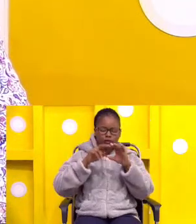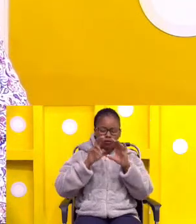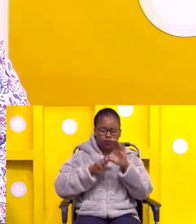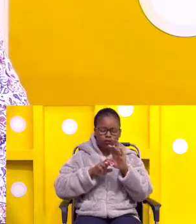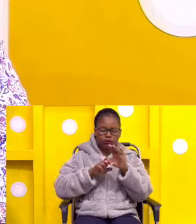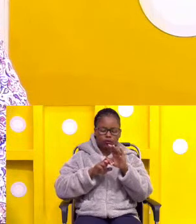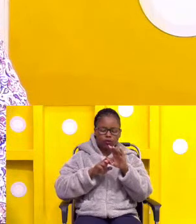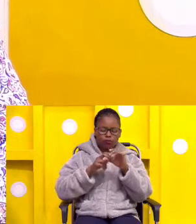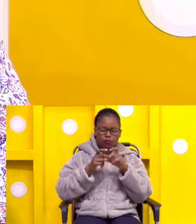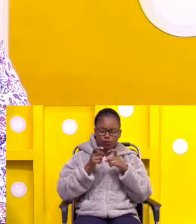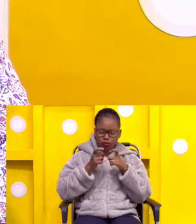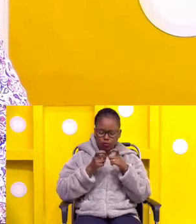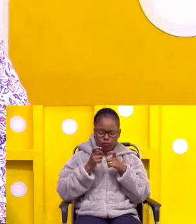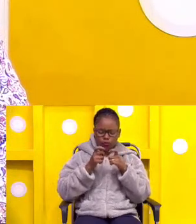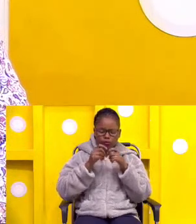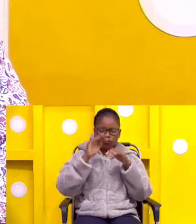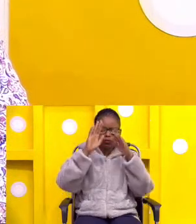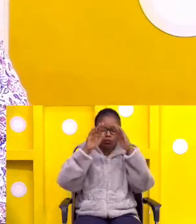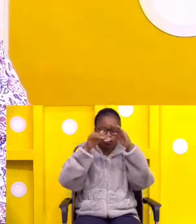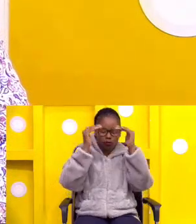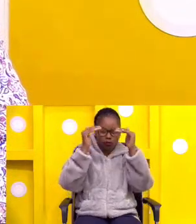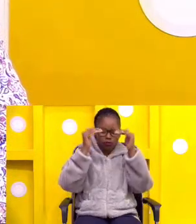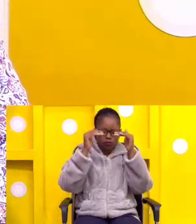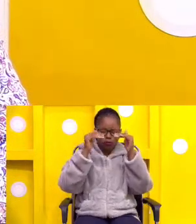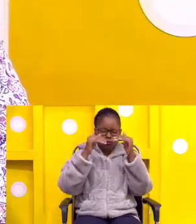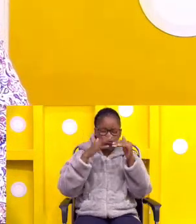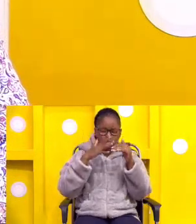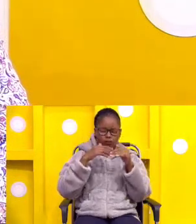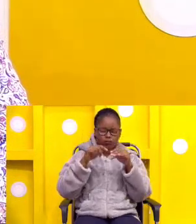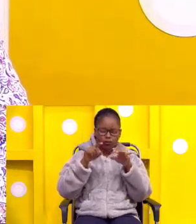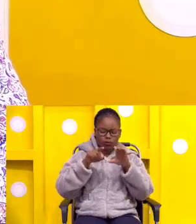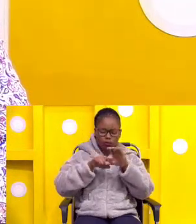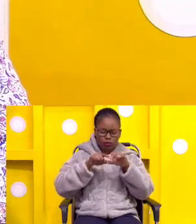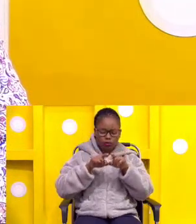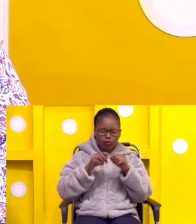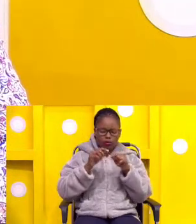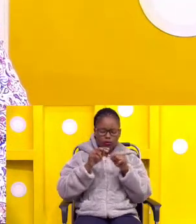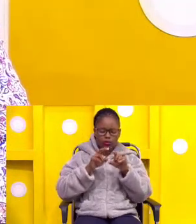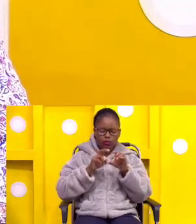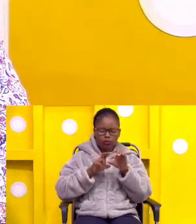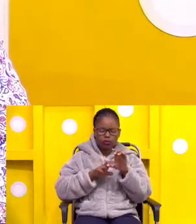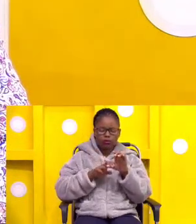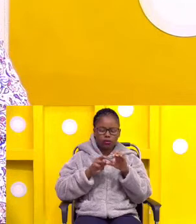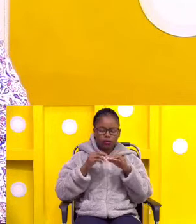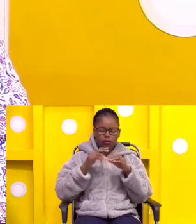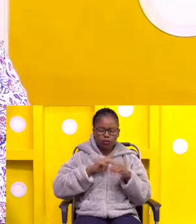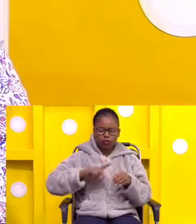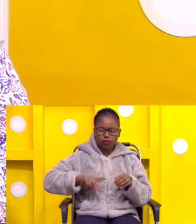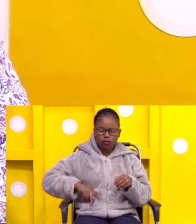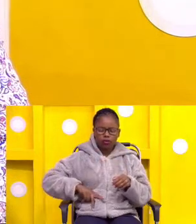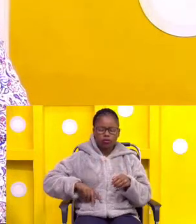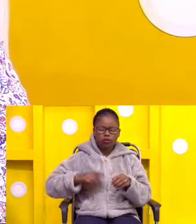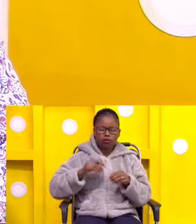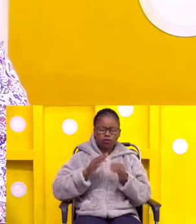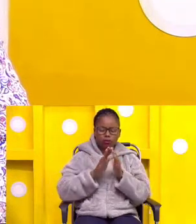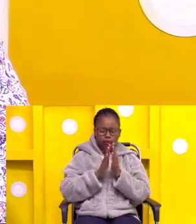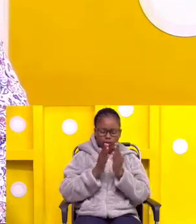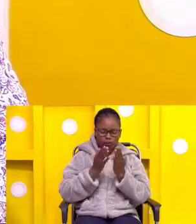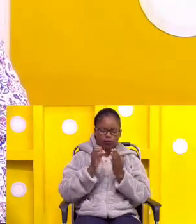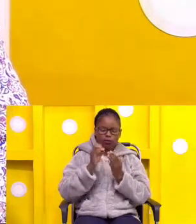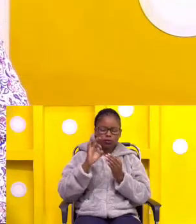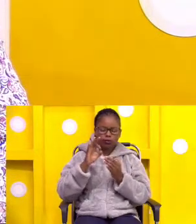ũthamaki kĩrĩ kũu gwaku matu-inĩ. Gĩturwa kĩrĩa ũikarĩire mũthamaki wa thamaki nĩkĩo ũrotetwo nĩ ibuku rĩa